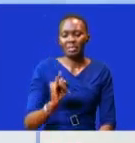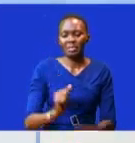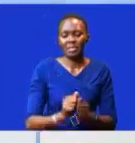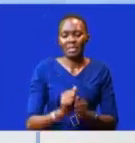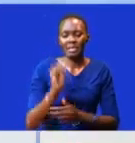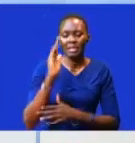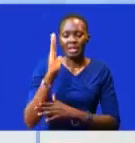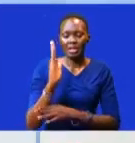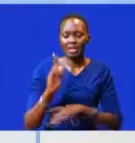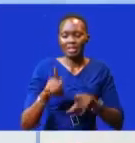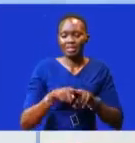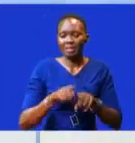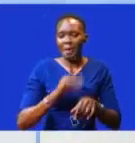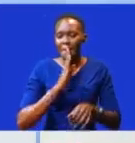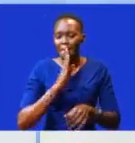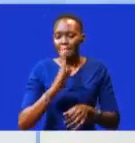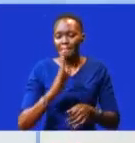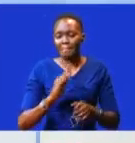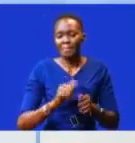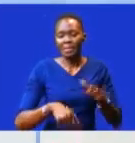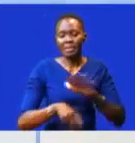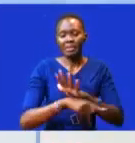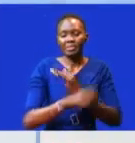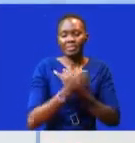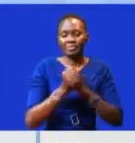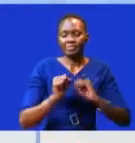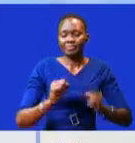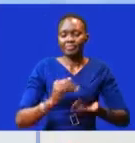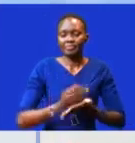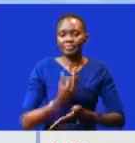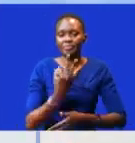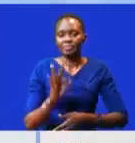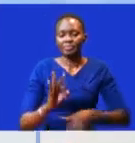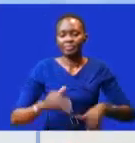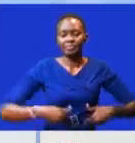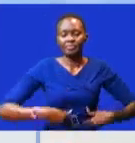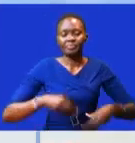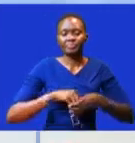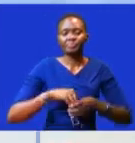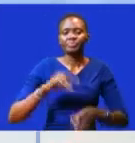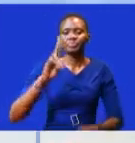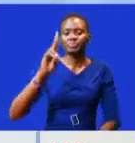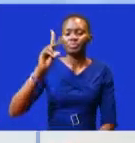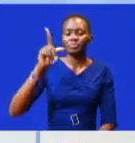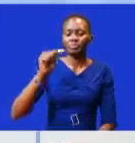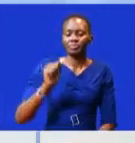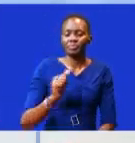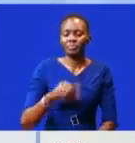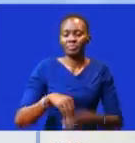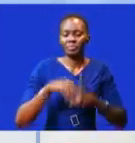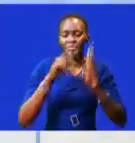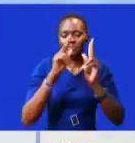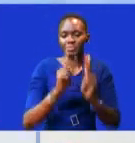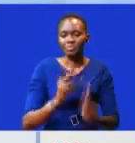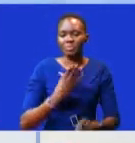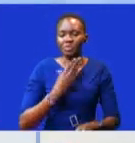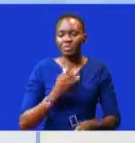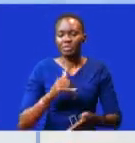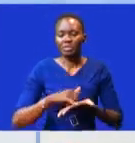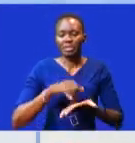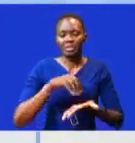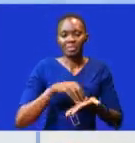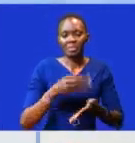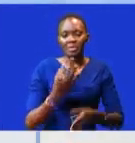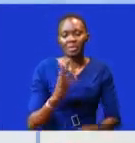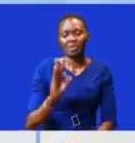Kenya gi kinde ni endi moko kuom rowere e duond bu siasa mar UDA kaunti ni ma Kisumu koro dwaro mar mondo mi Lemo ma kinde ki nomako